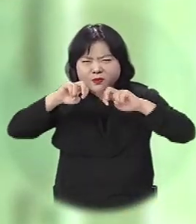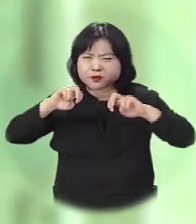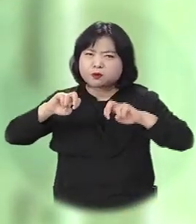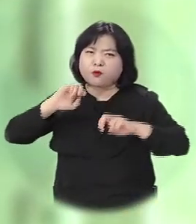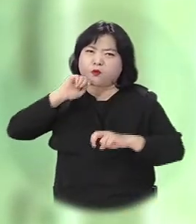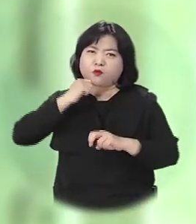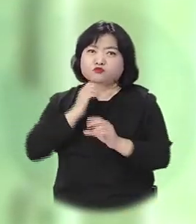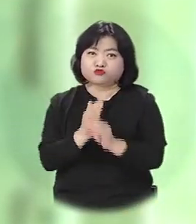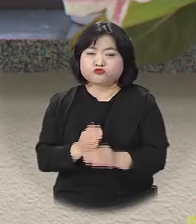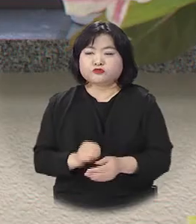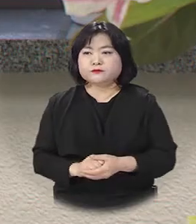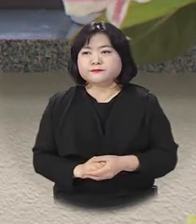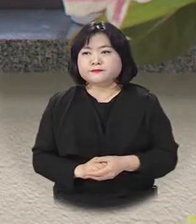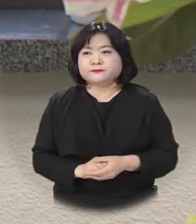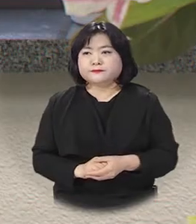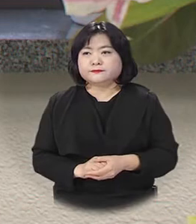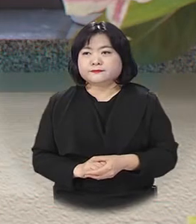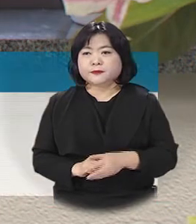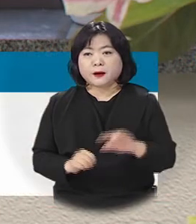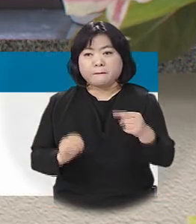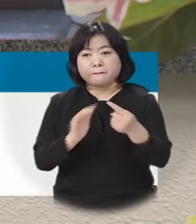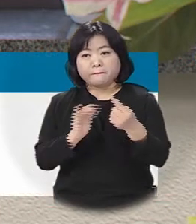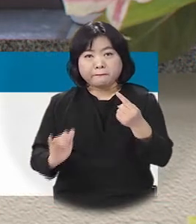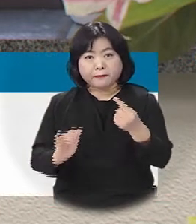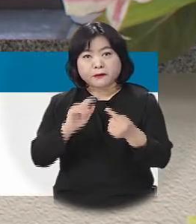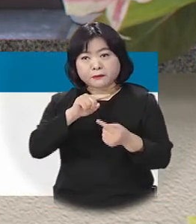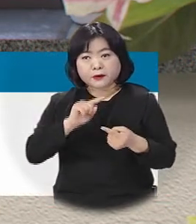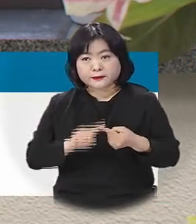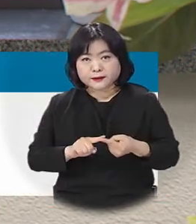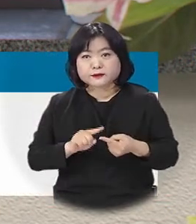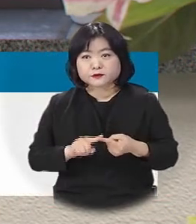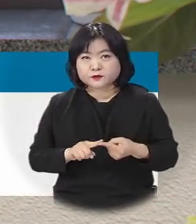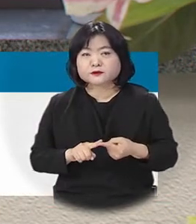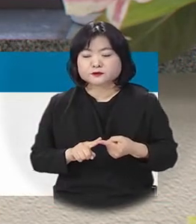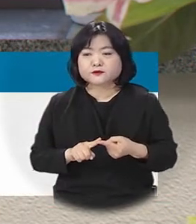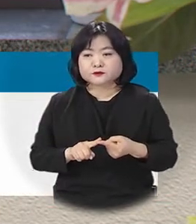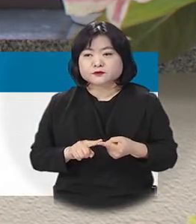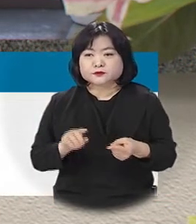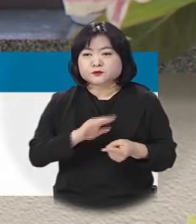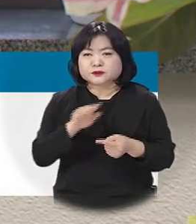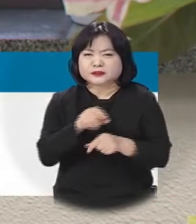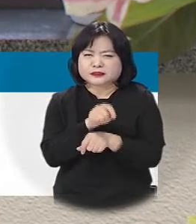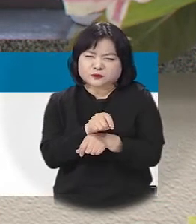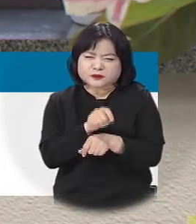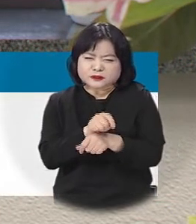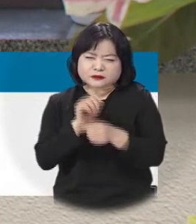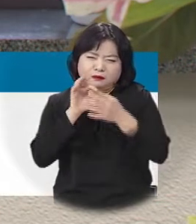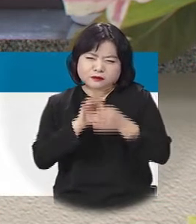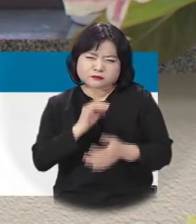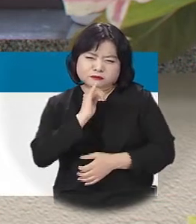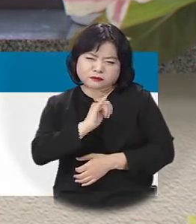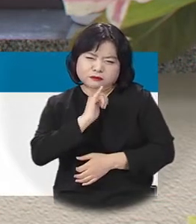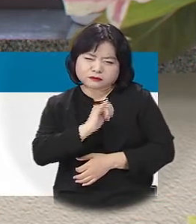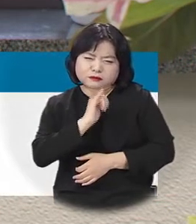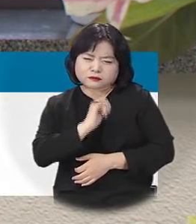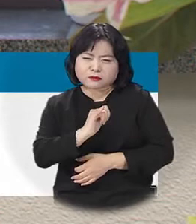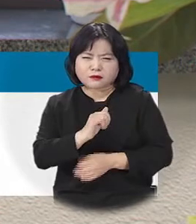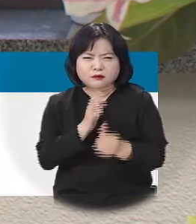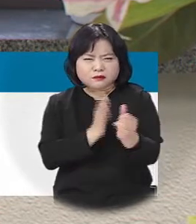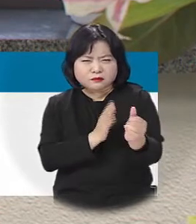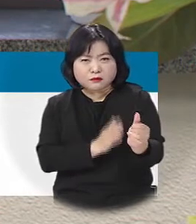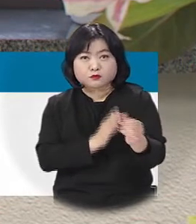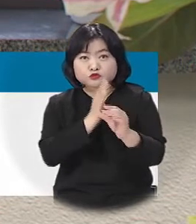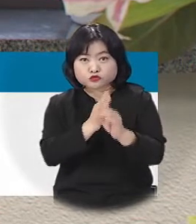겪고 있습니다. 100여 명에 대해서는 우리 직원들이 계속 전화로 독려하고